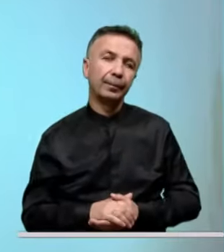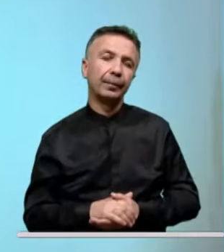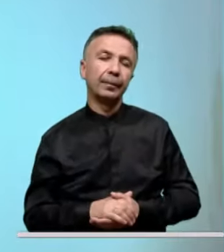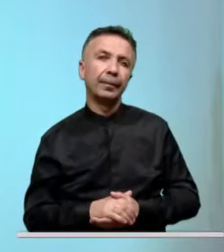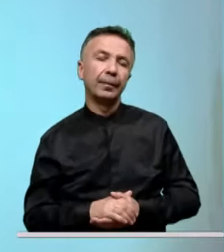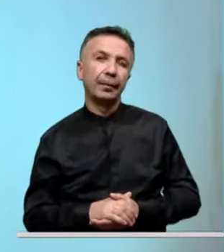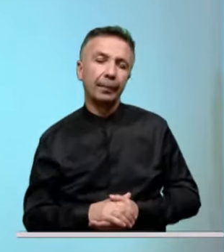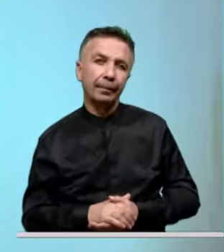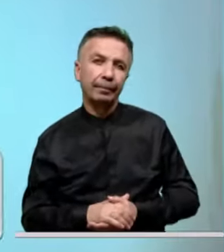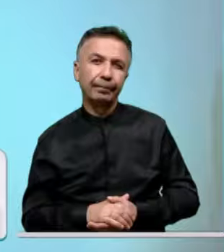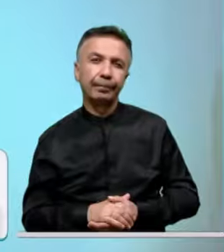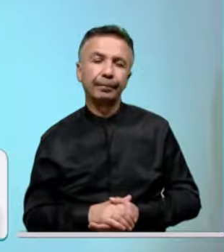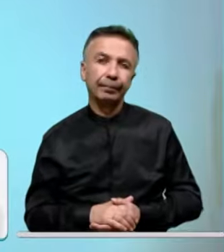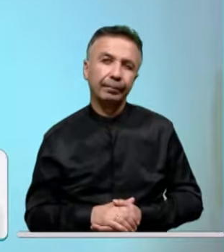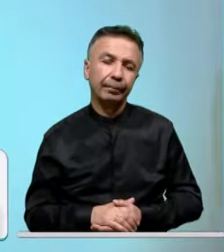aziz izleyiciler,